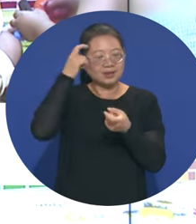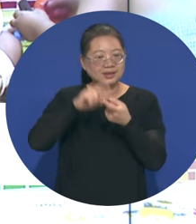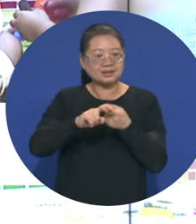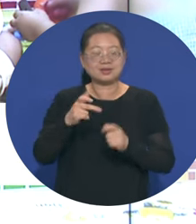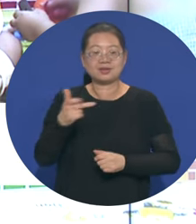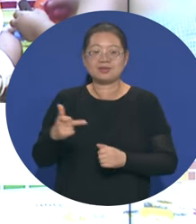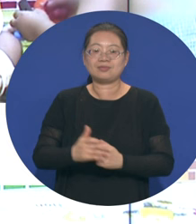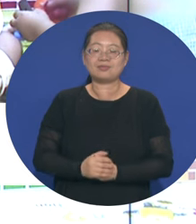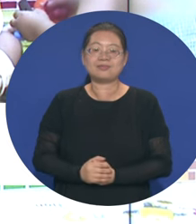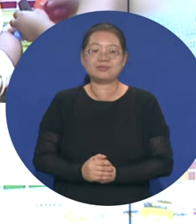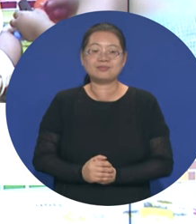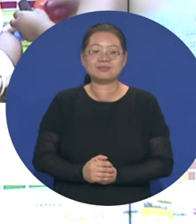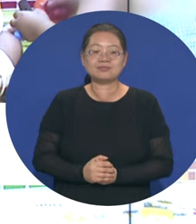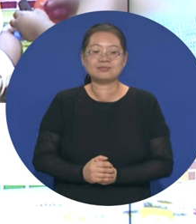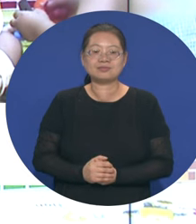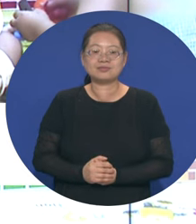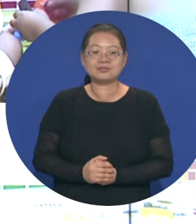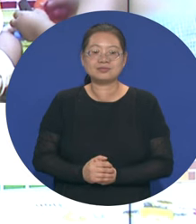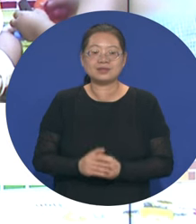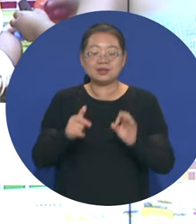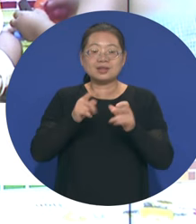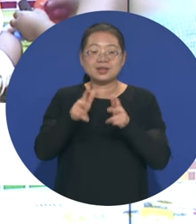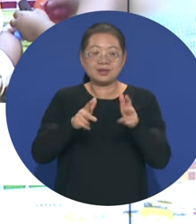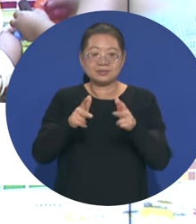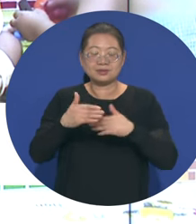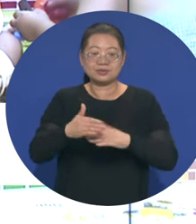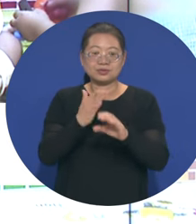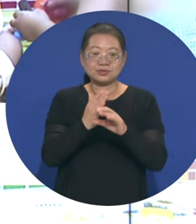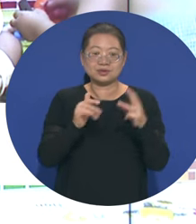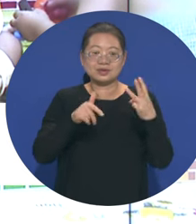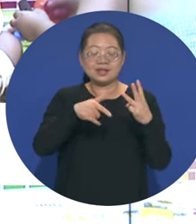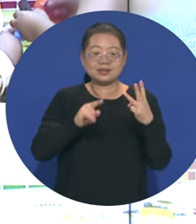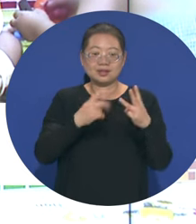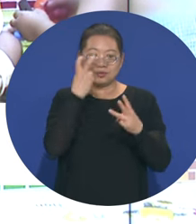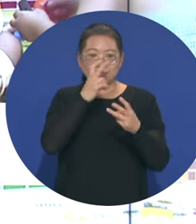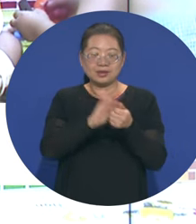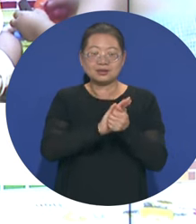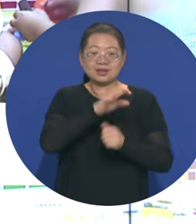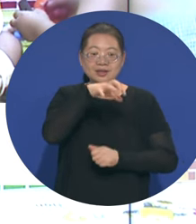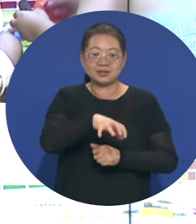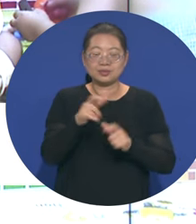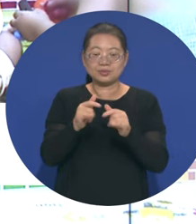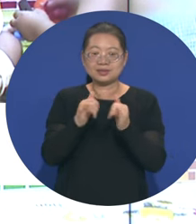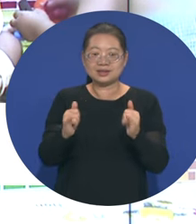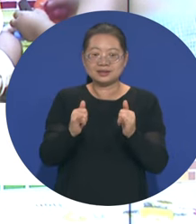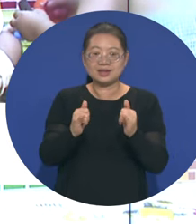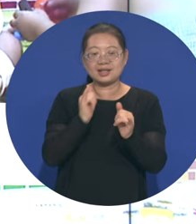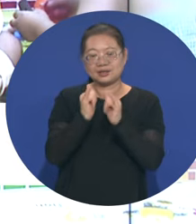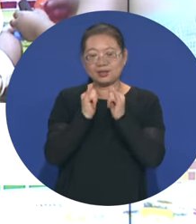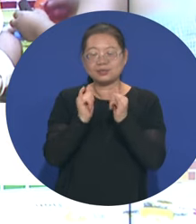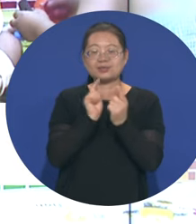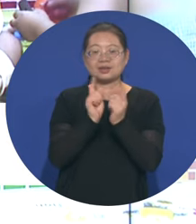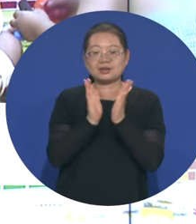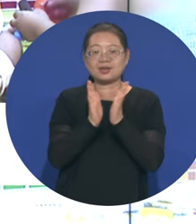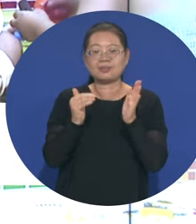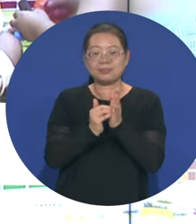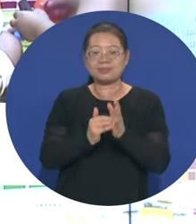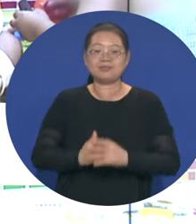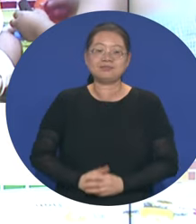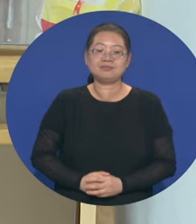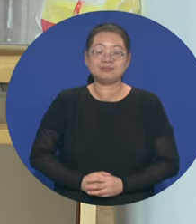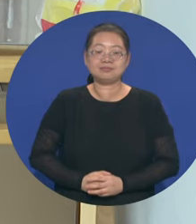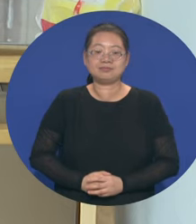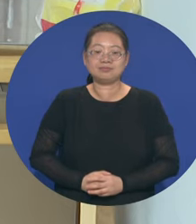대한 관심이 뜨거운데요. 10개 사업이 시행 중인데 그중 3개 돌봄 현장에서 도민들의 이야기를 직접 들어봤습니다.